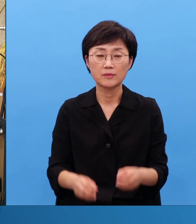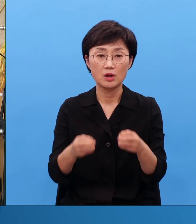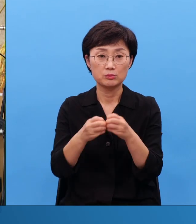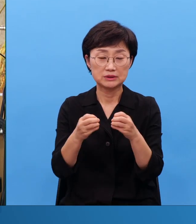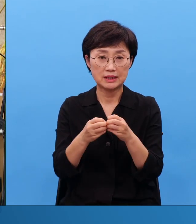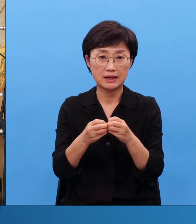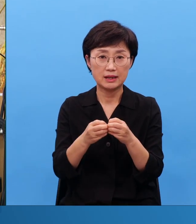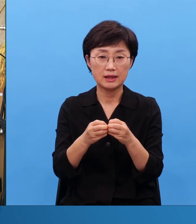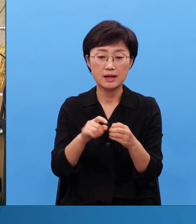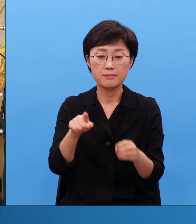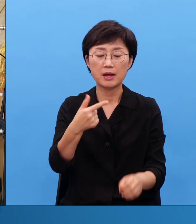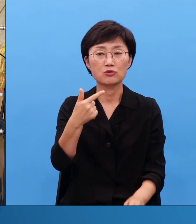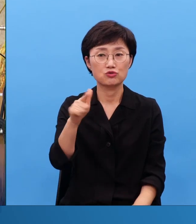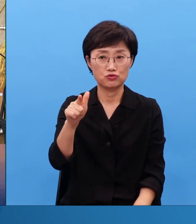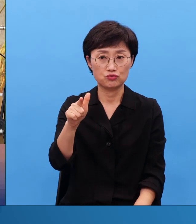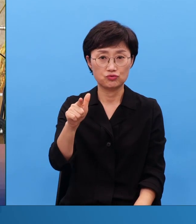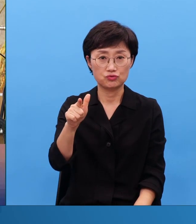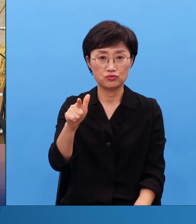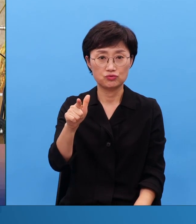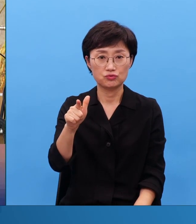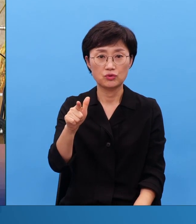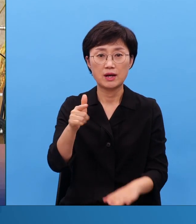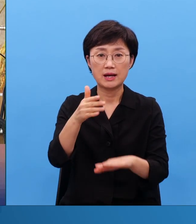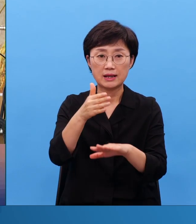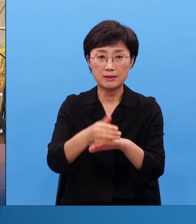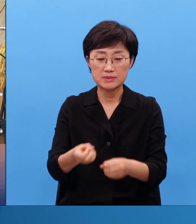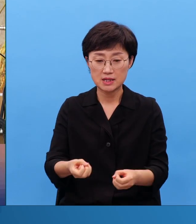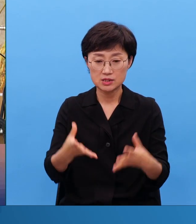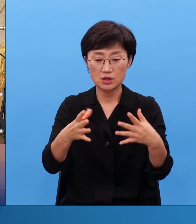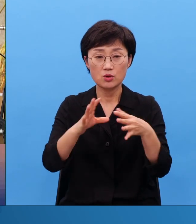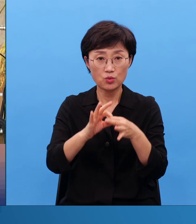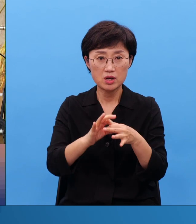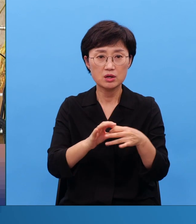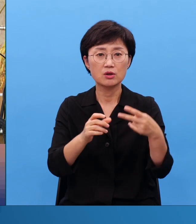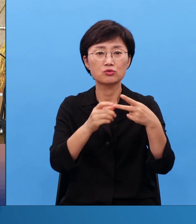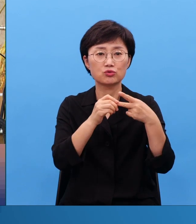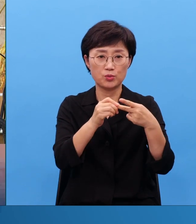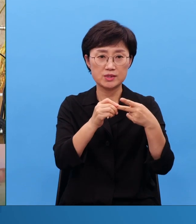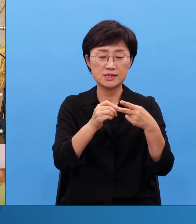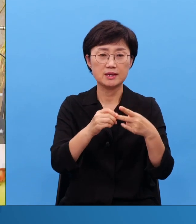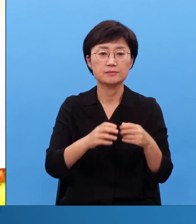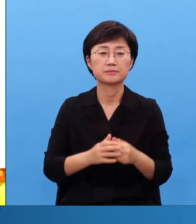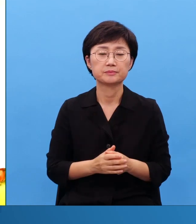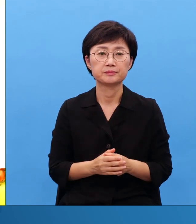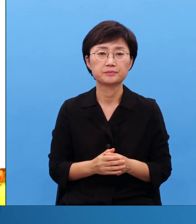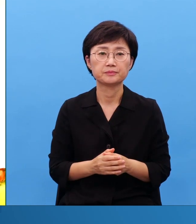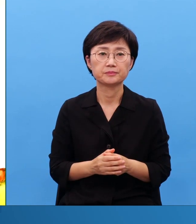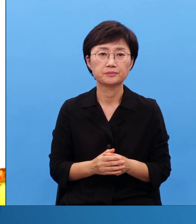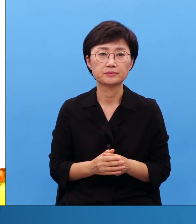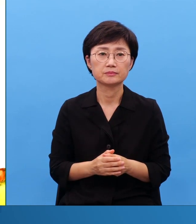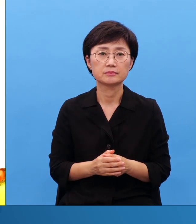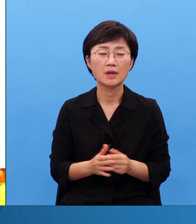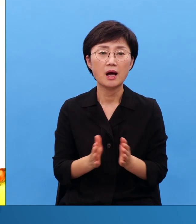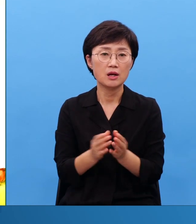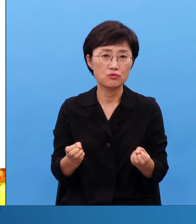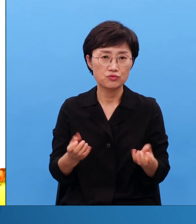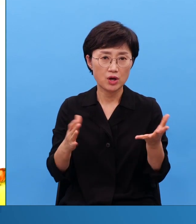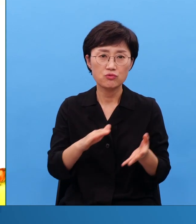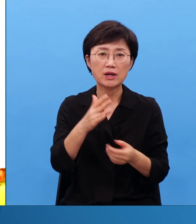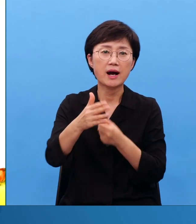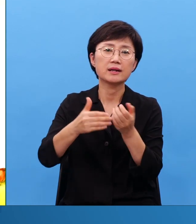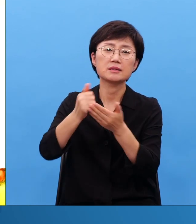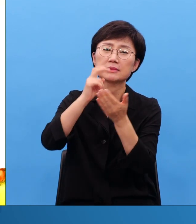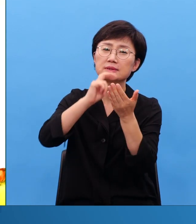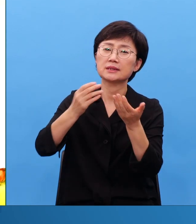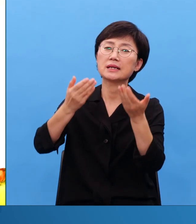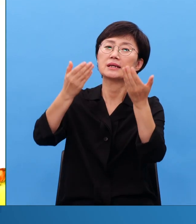교동문 106번 감사절 2번입니다. Responsive reading number 106, Thanksgiving Day number 2. 할렐루야,